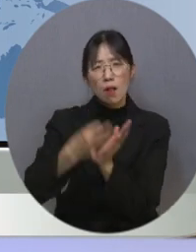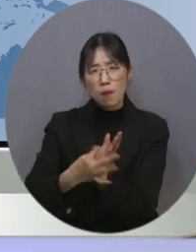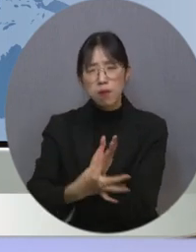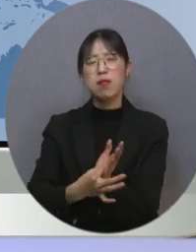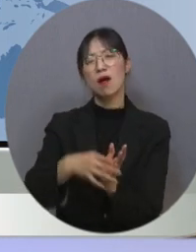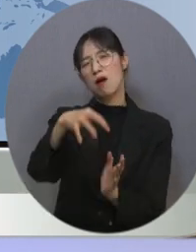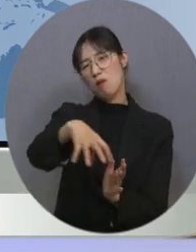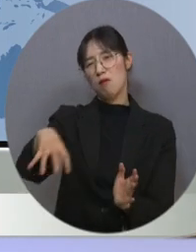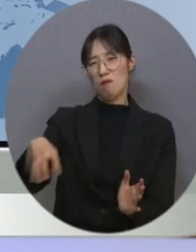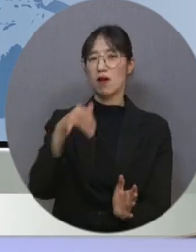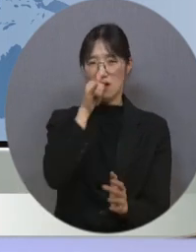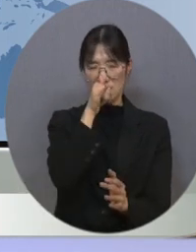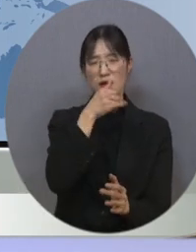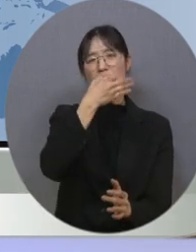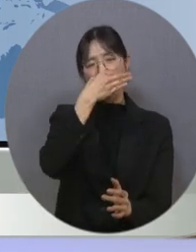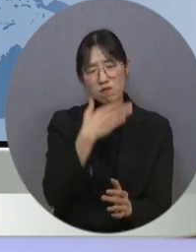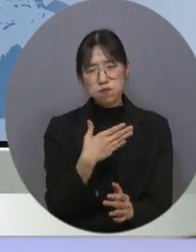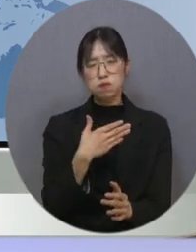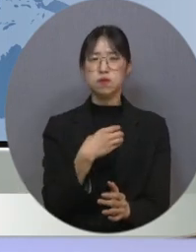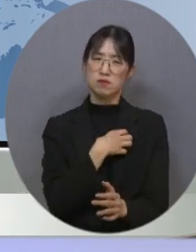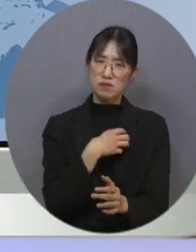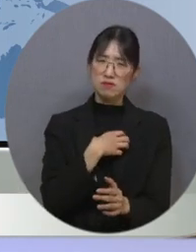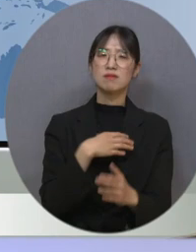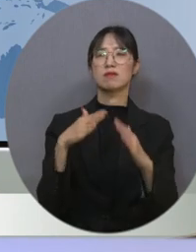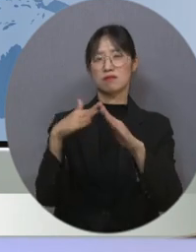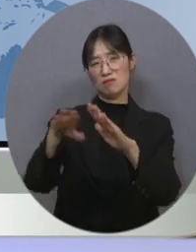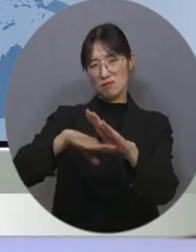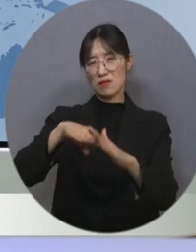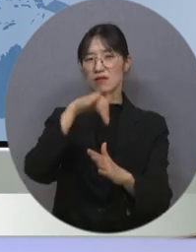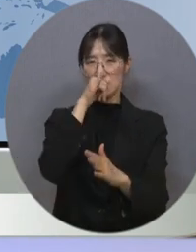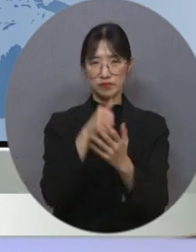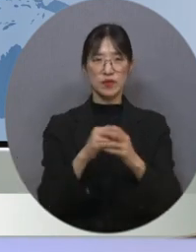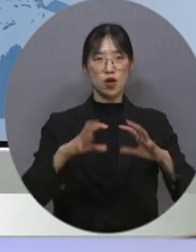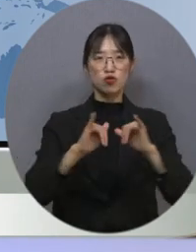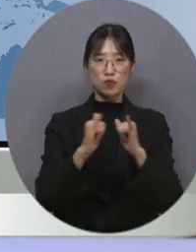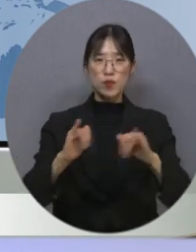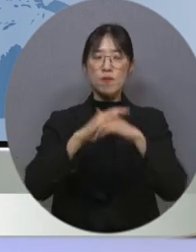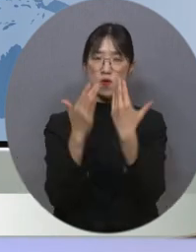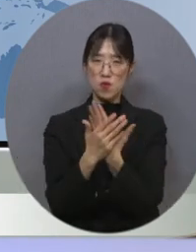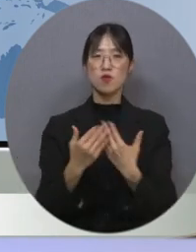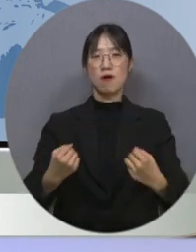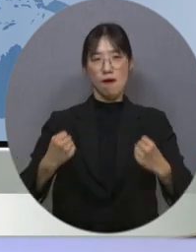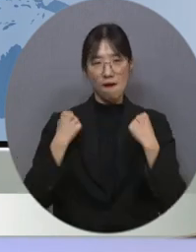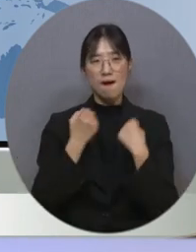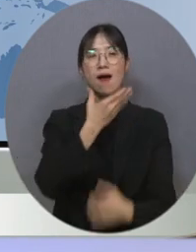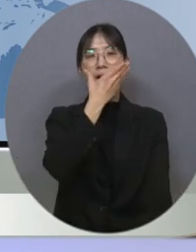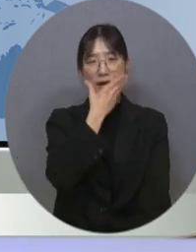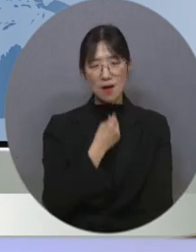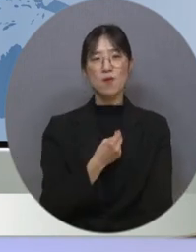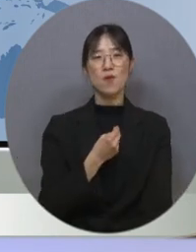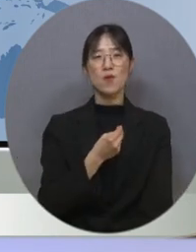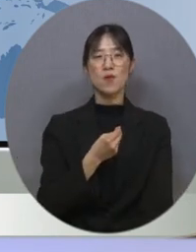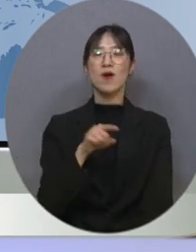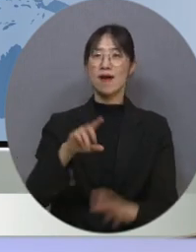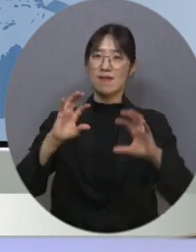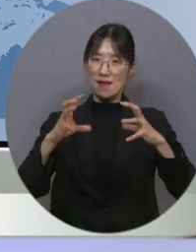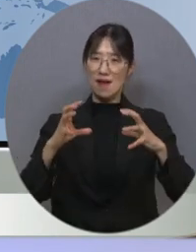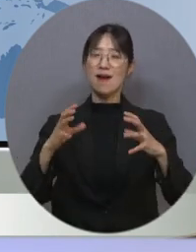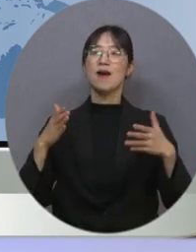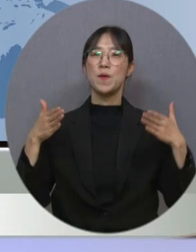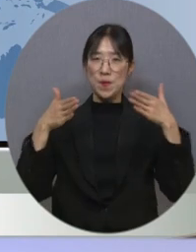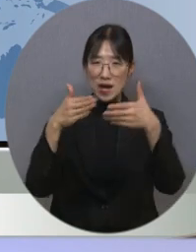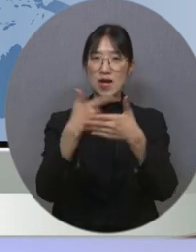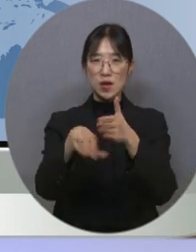사각지대가 존재해 힘들어하는 위기 가구가 있는데요. 국민 모두가 건강하고 행복한 복지국가로 나아가기